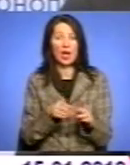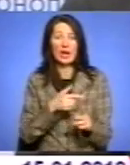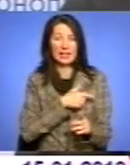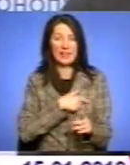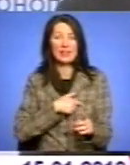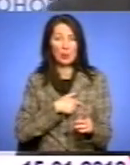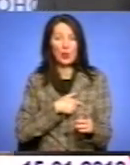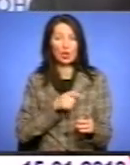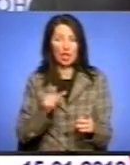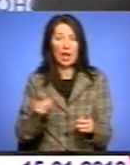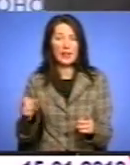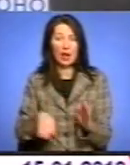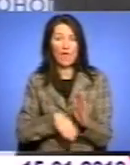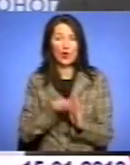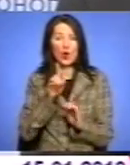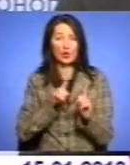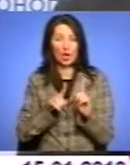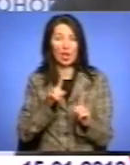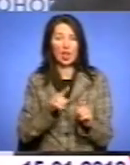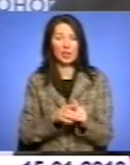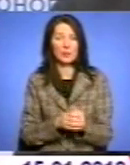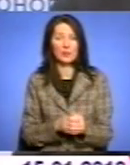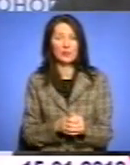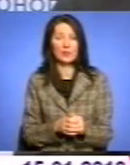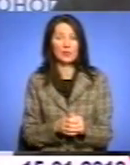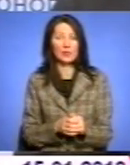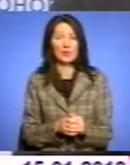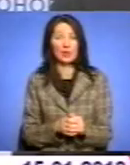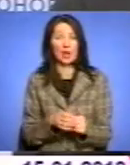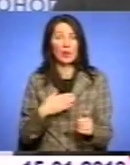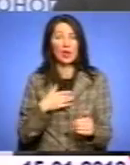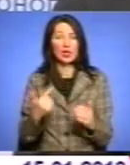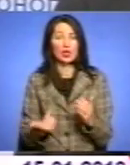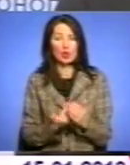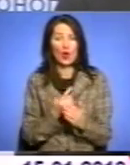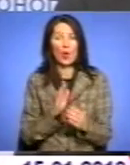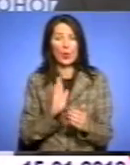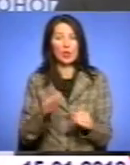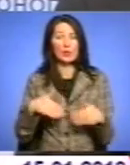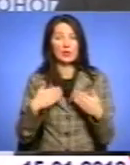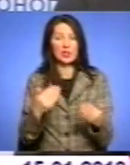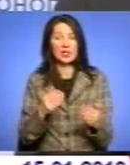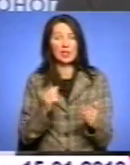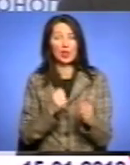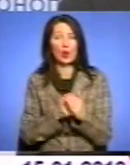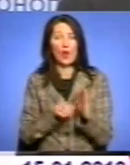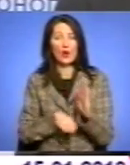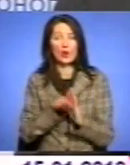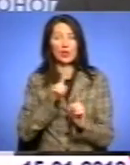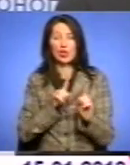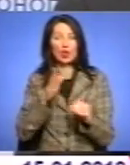депутатам Верховної Ради, і ряд, там не тільки депутати. Отже, ми знову ж таки будемо звертатися до Верховної Ради щодо